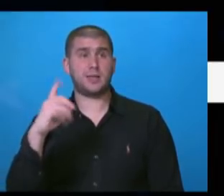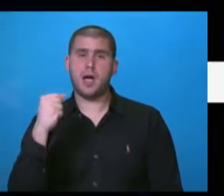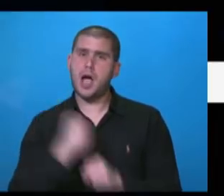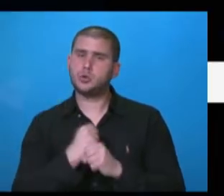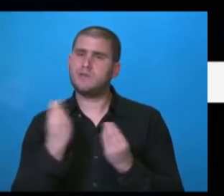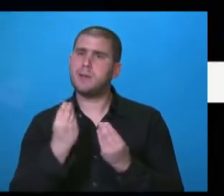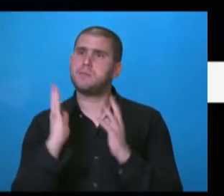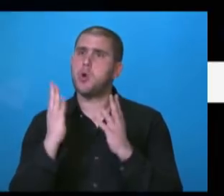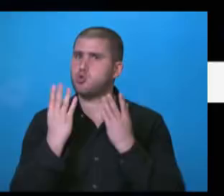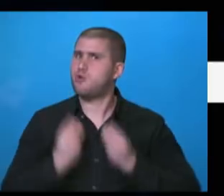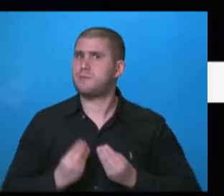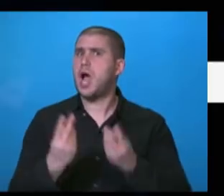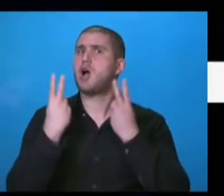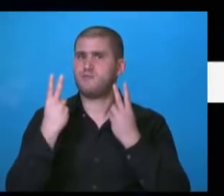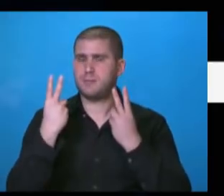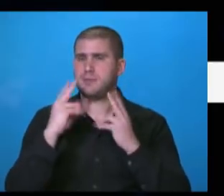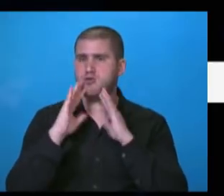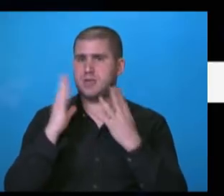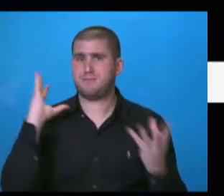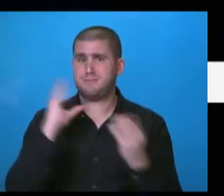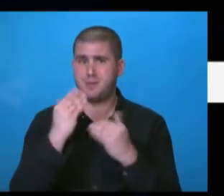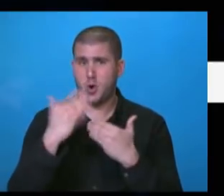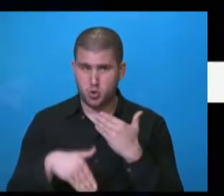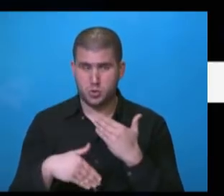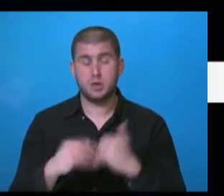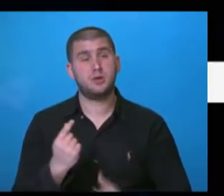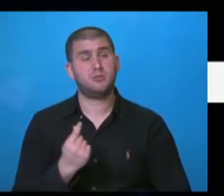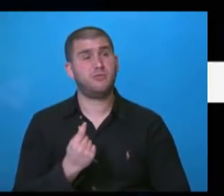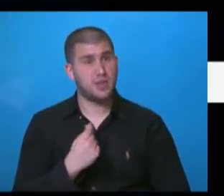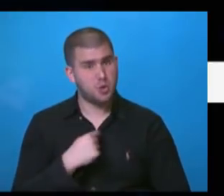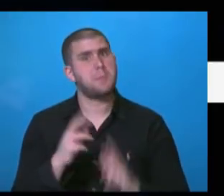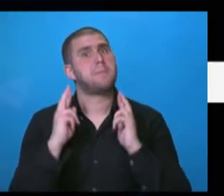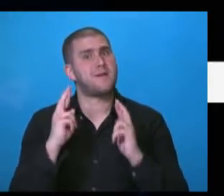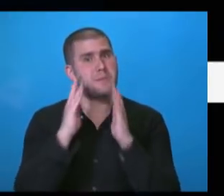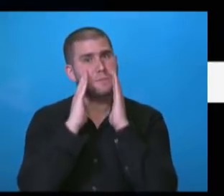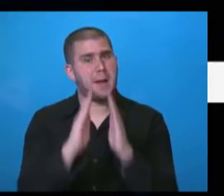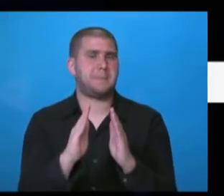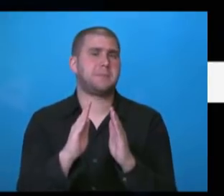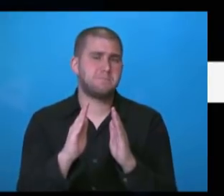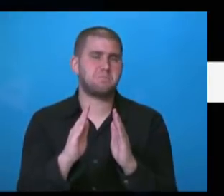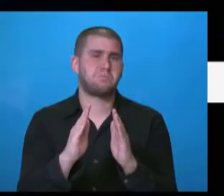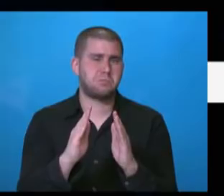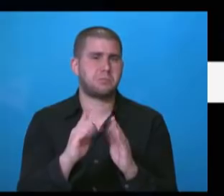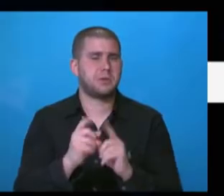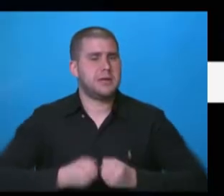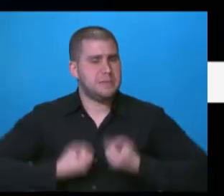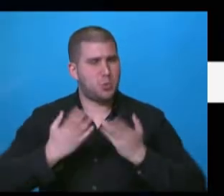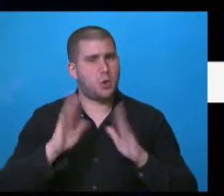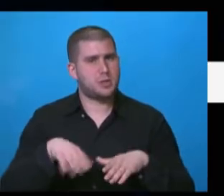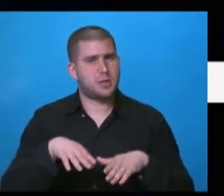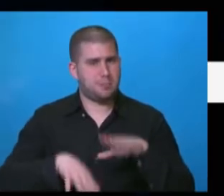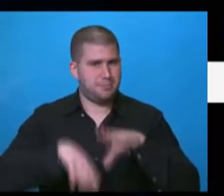מאוד טובים וחשובים בעשור האחרון, ואנחנו מקווים ומאמינים שיבואו לידי ביטוי גם